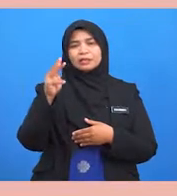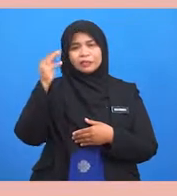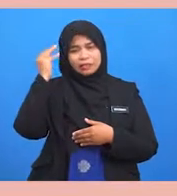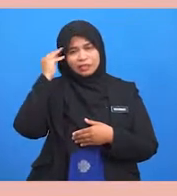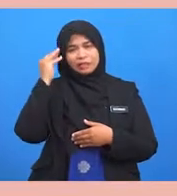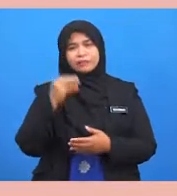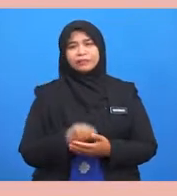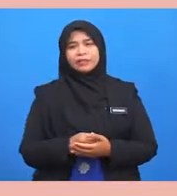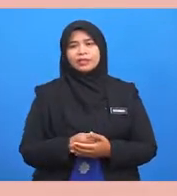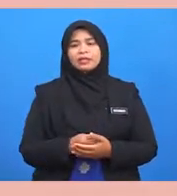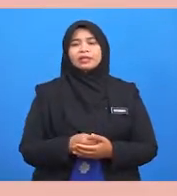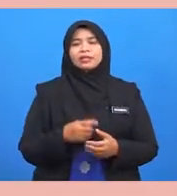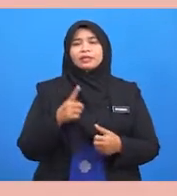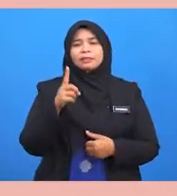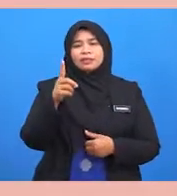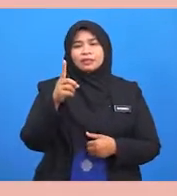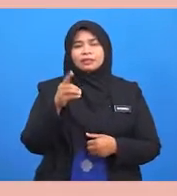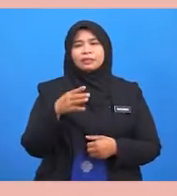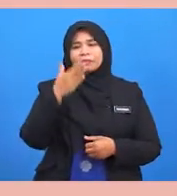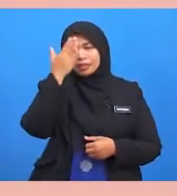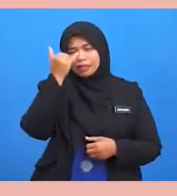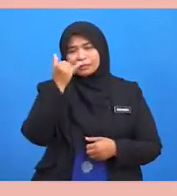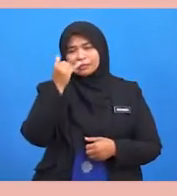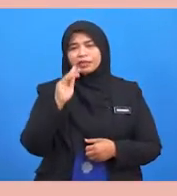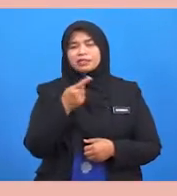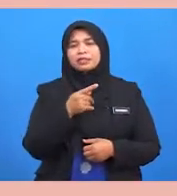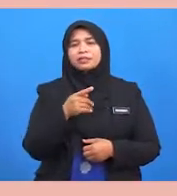Pertama, mengapa kita